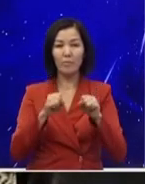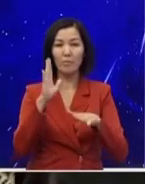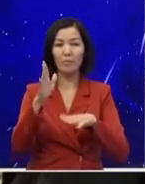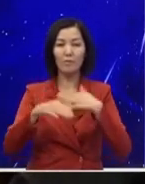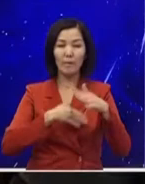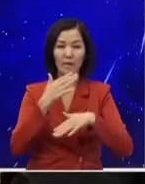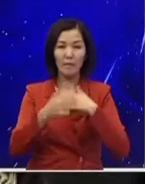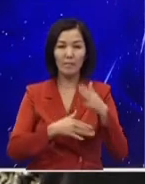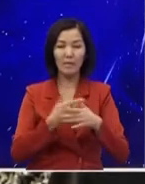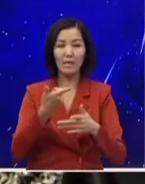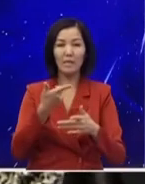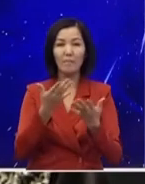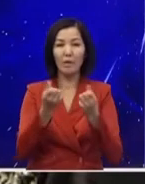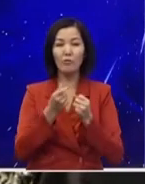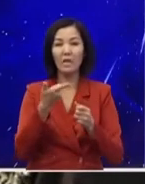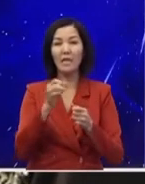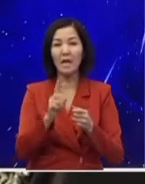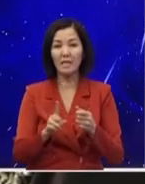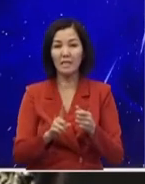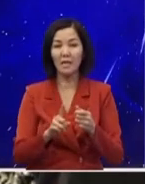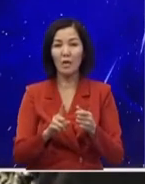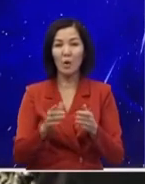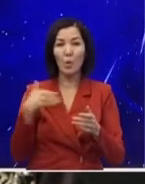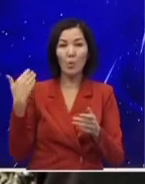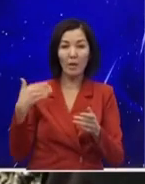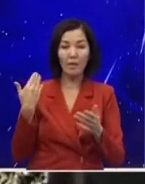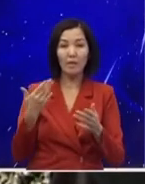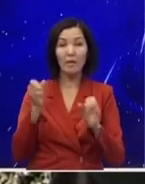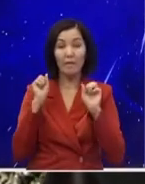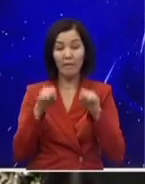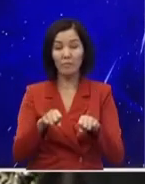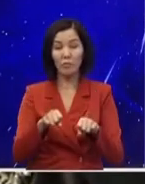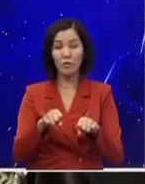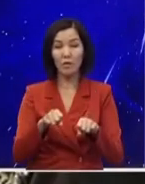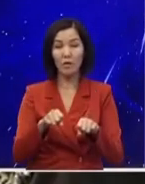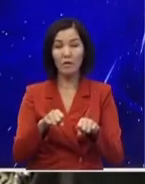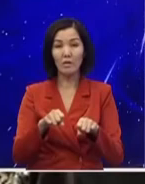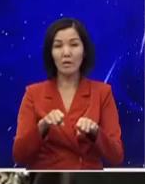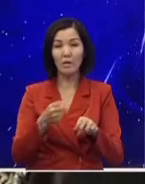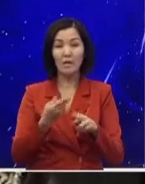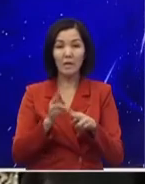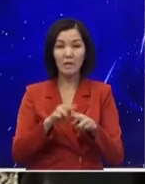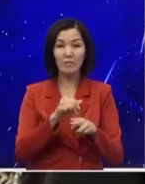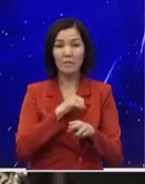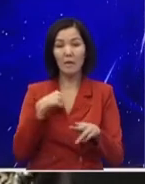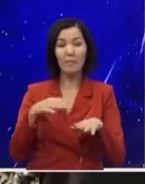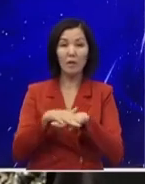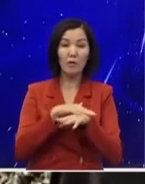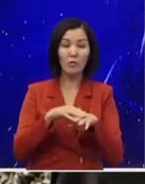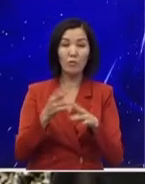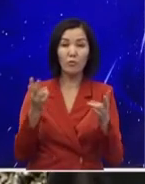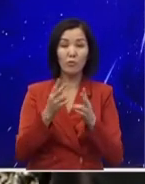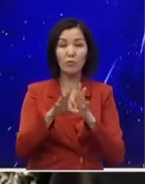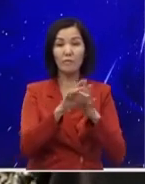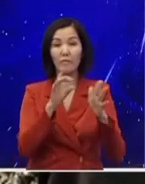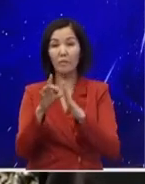перерабатывать, получать из него газ, получать из него удобрения. И это все возможно, если вот у нас к этому будет идти сам народ, сам желать будет именно